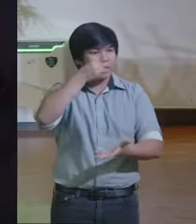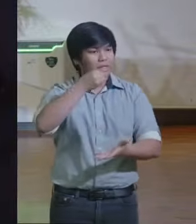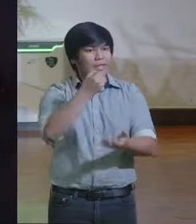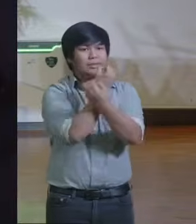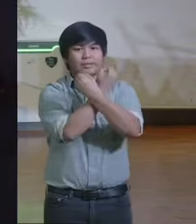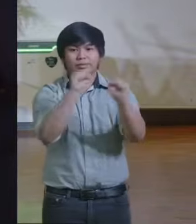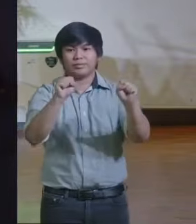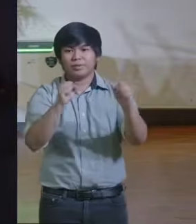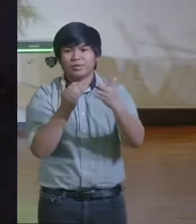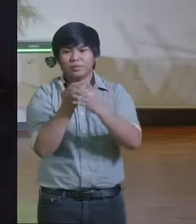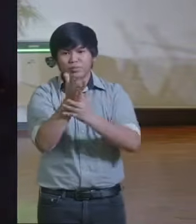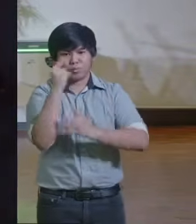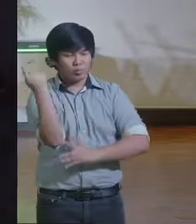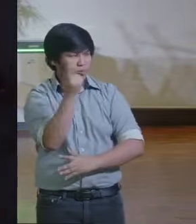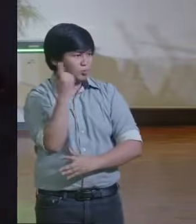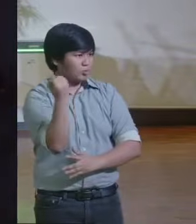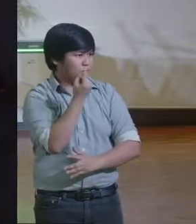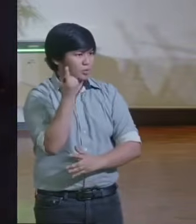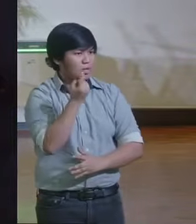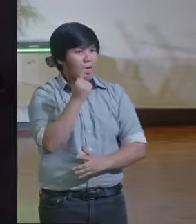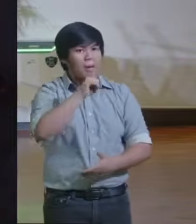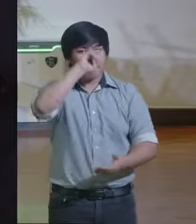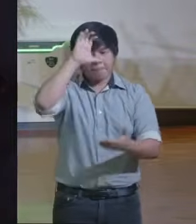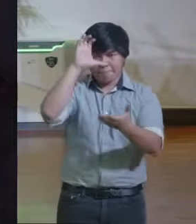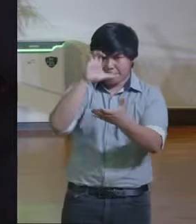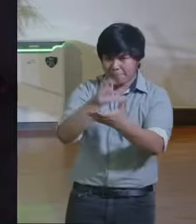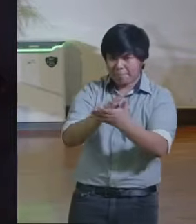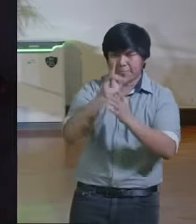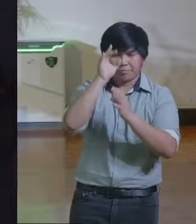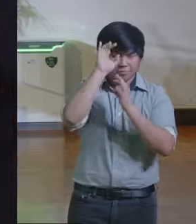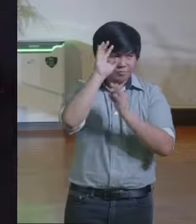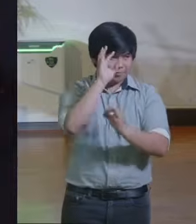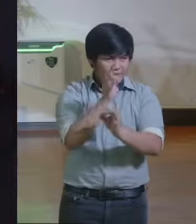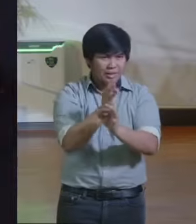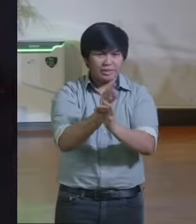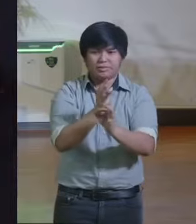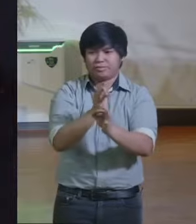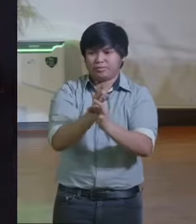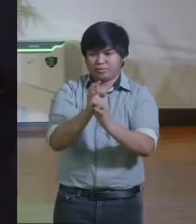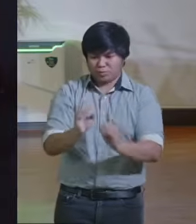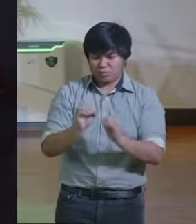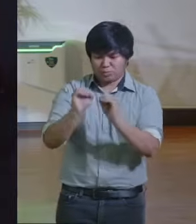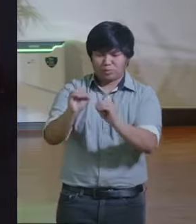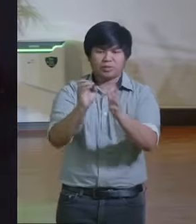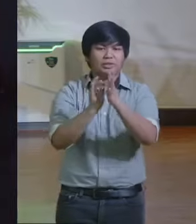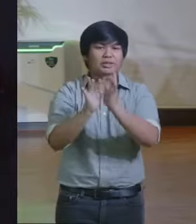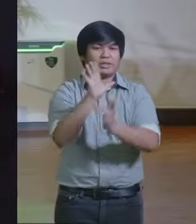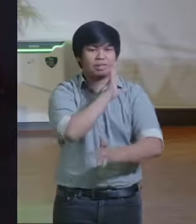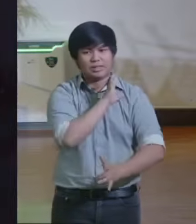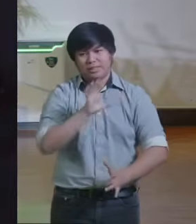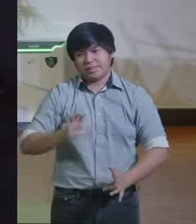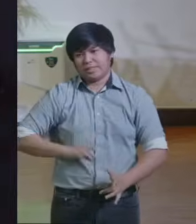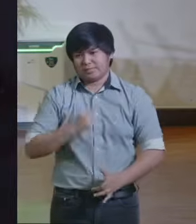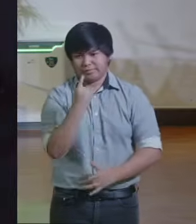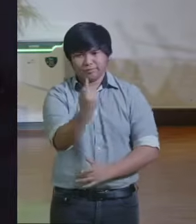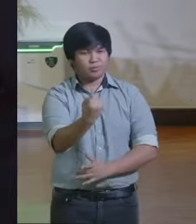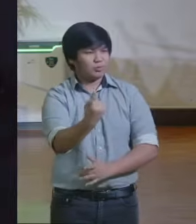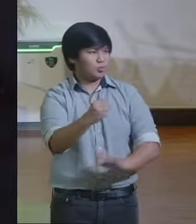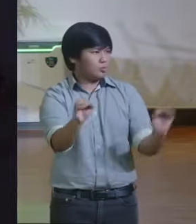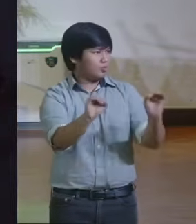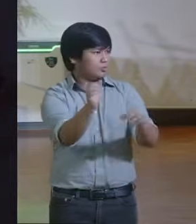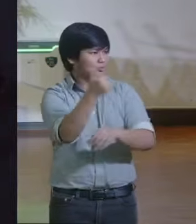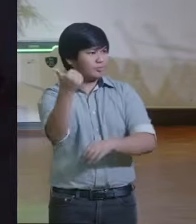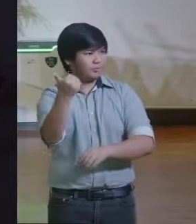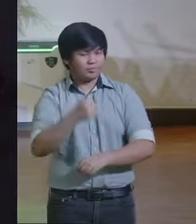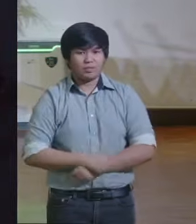sa pamamagitan ng pananampalataya lamang kay Kristo lamang. At